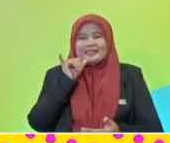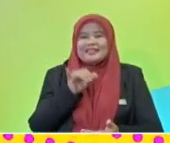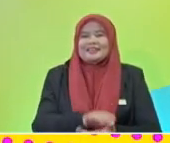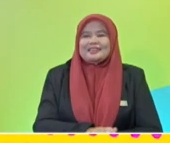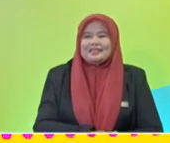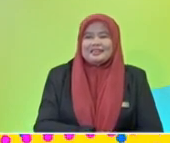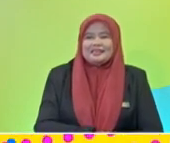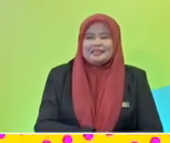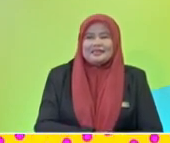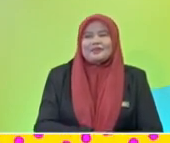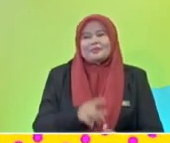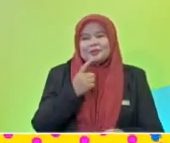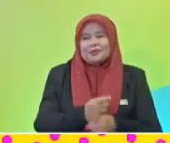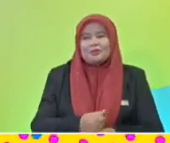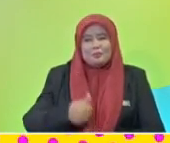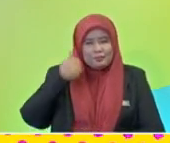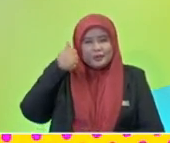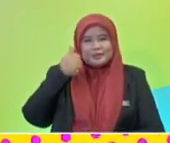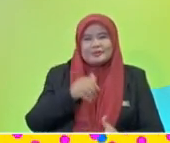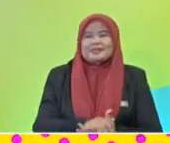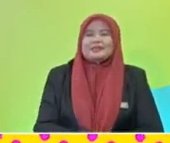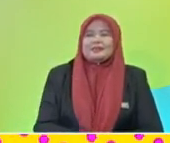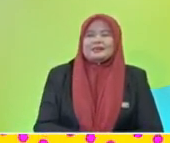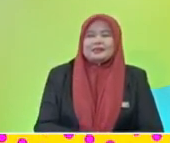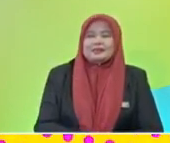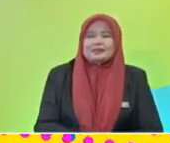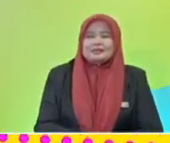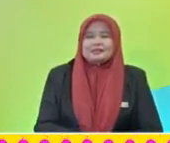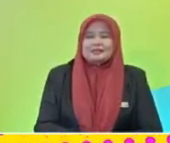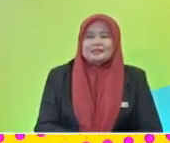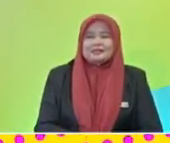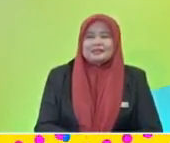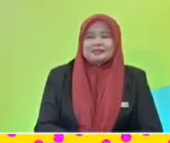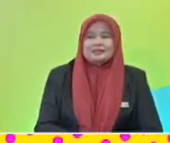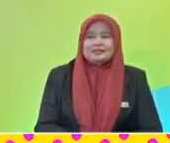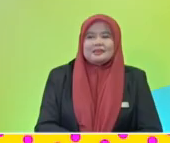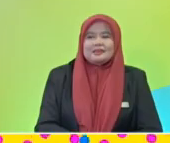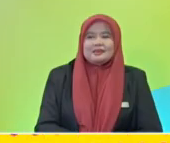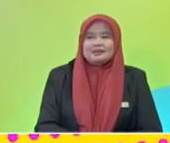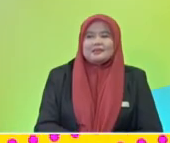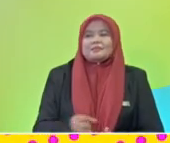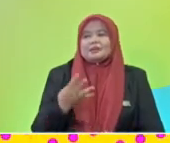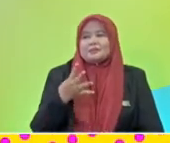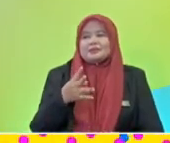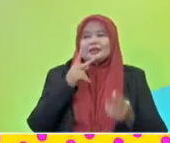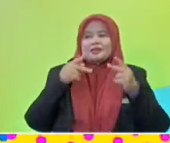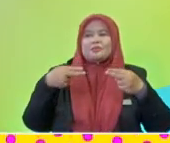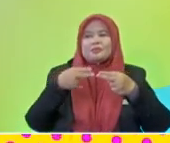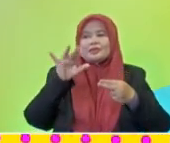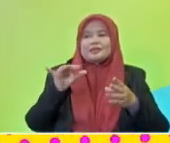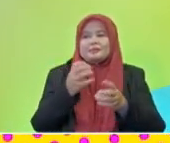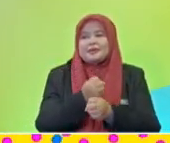Mira betul saabas Kita teruskan Iman boleh tunjuk dekat Cikgu berapa kata hubung yang dapat Tu